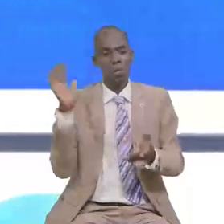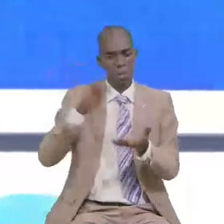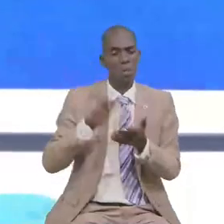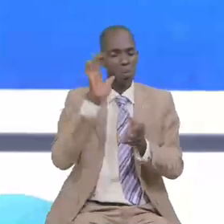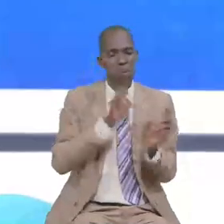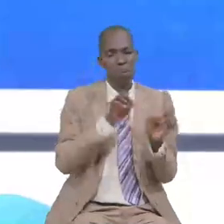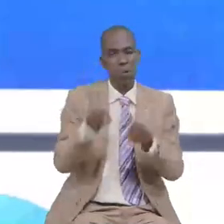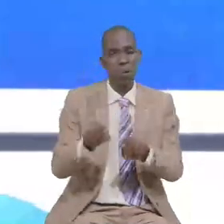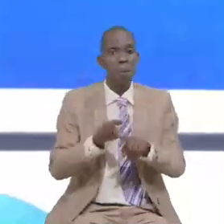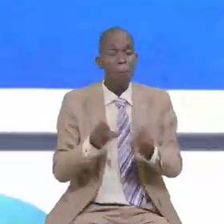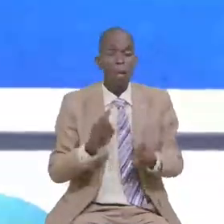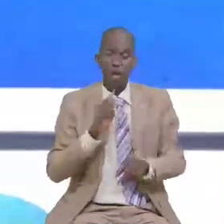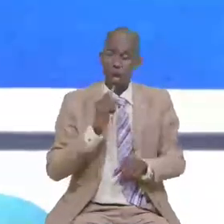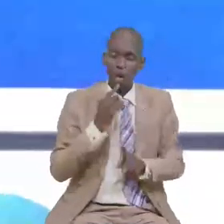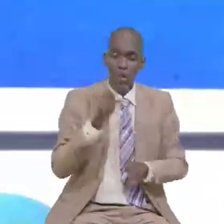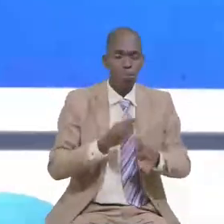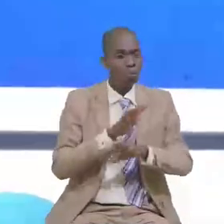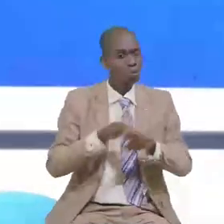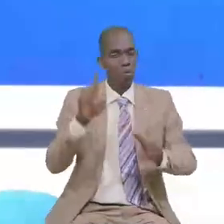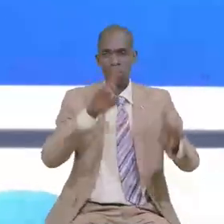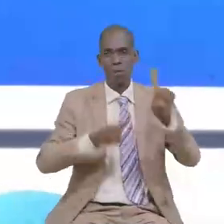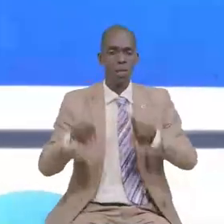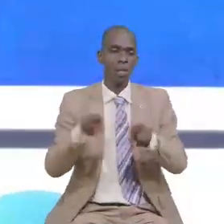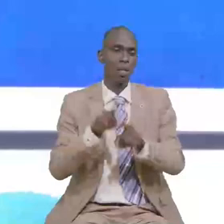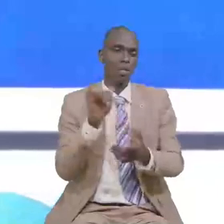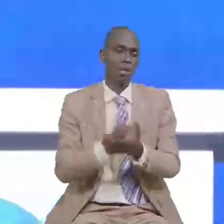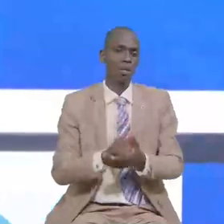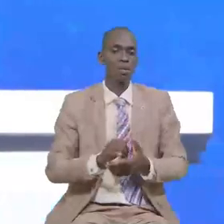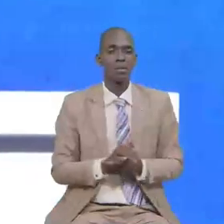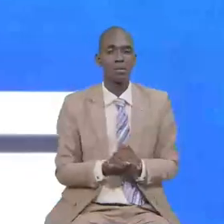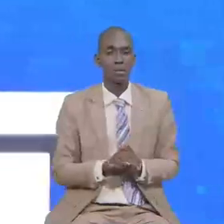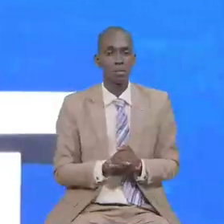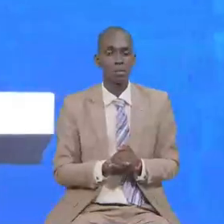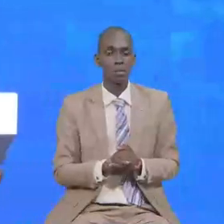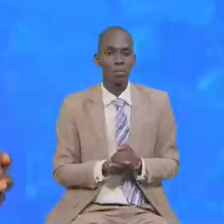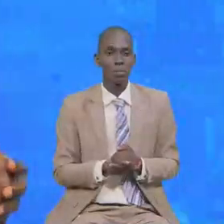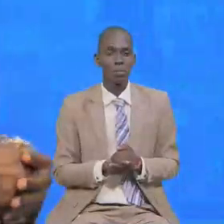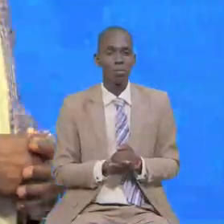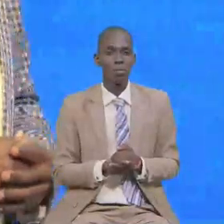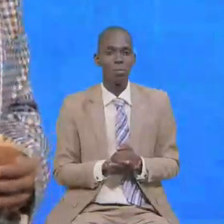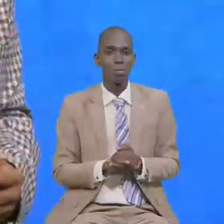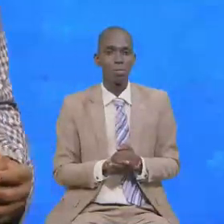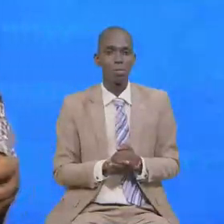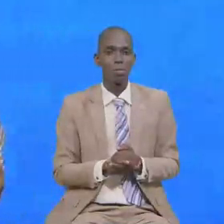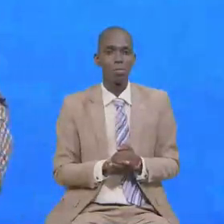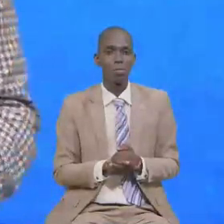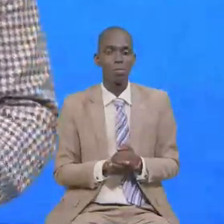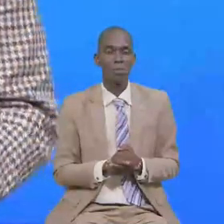viendra à la prochaine. Les gens sincères ne parlent pas de cette manière.